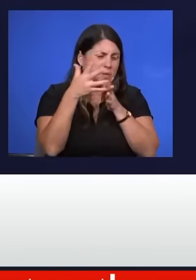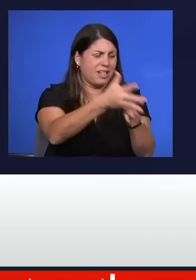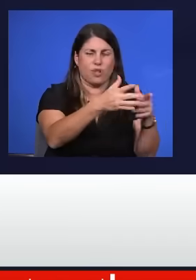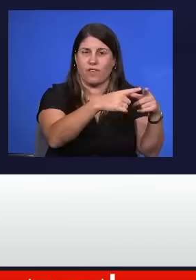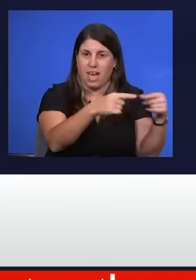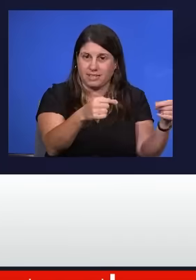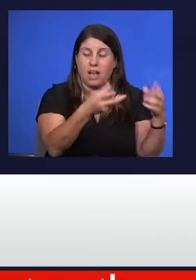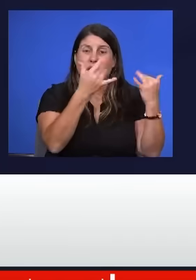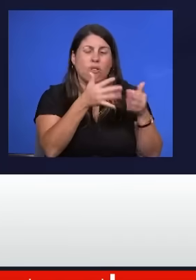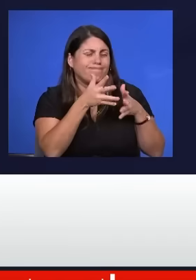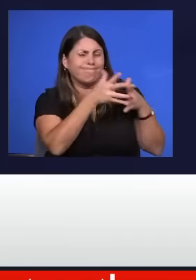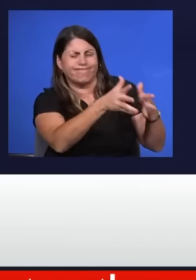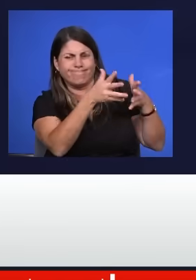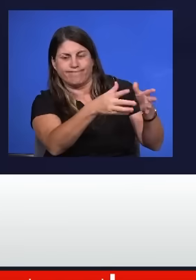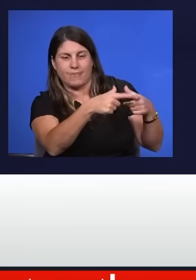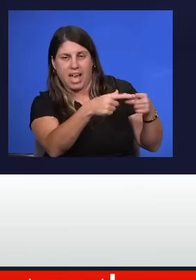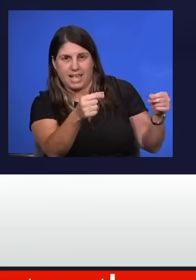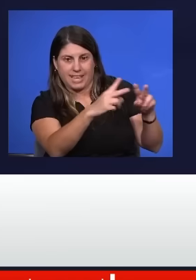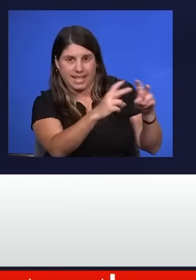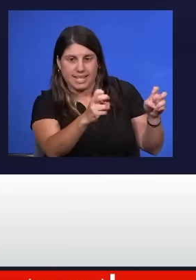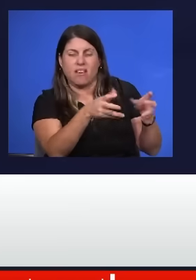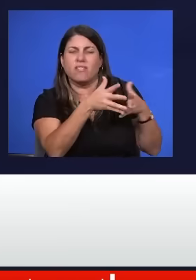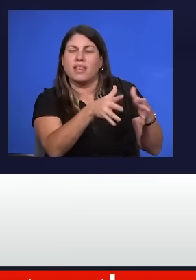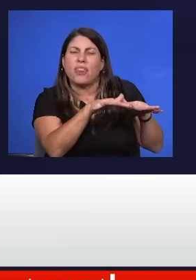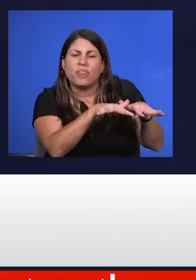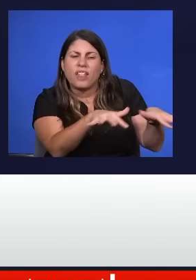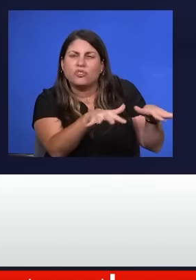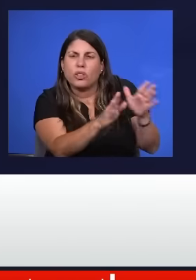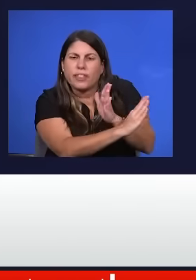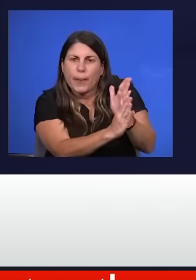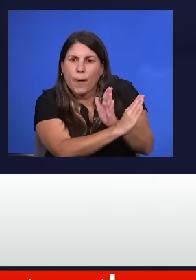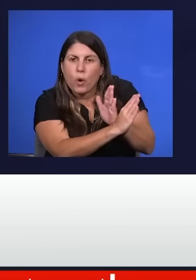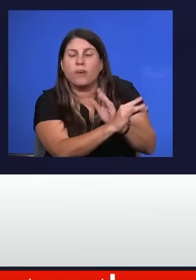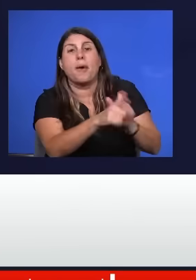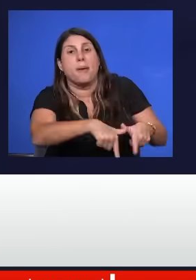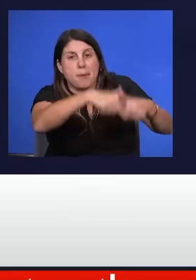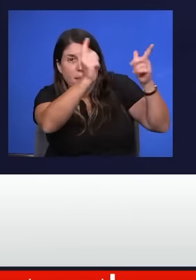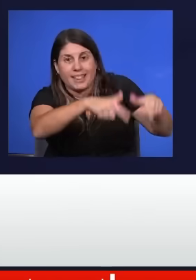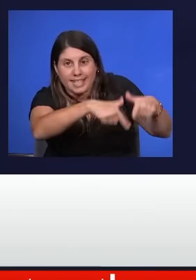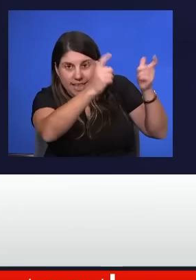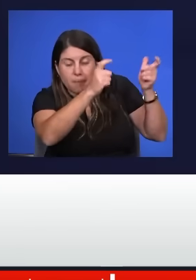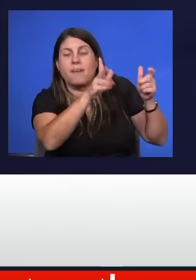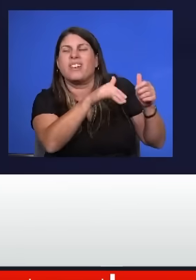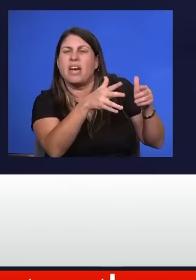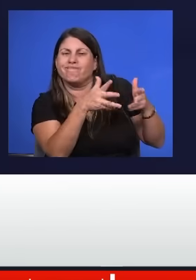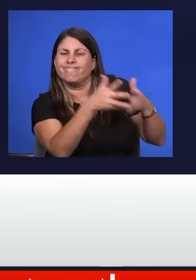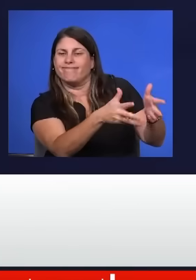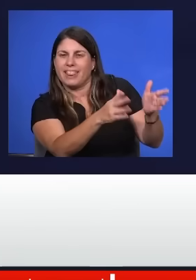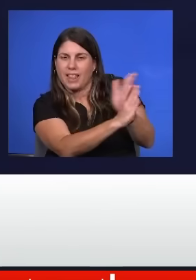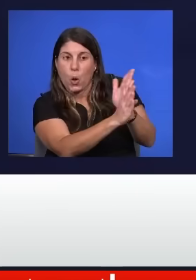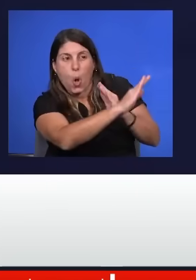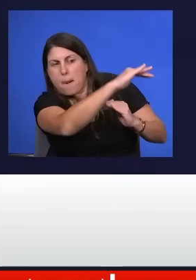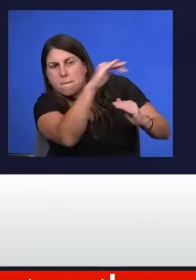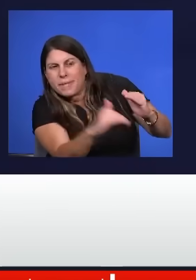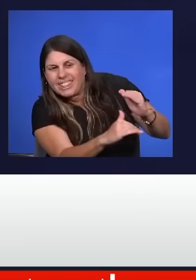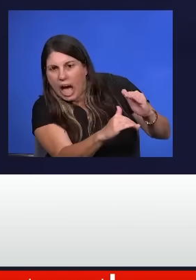בעיר עזה, תקפנו תשתיות טרור, תקפנו תשתיות טרור בבניינים, ותקפנו תשתיות טרור מתחת לקרקע. אנחנו נמשיך